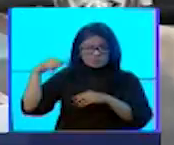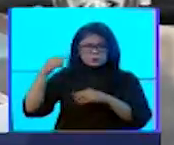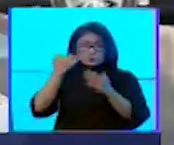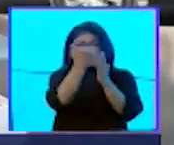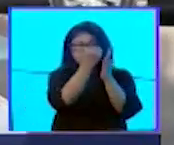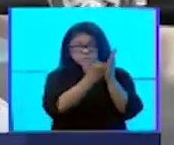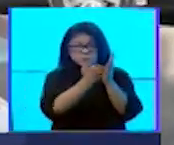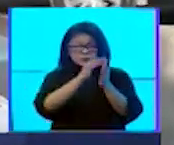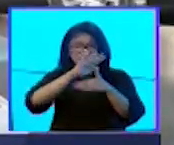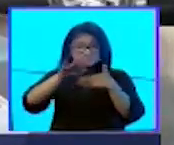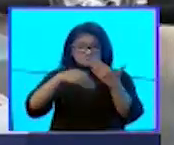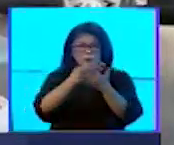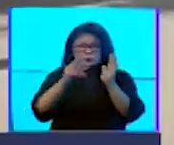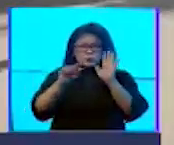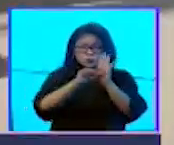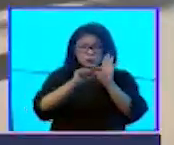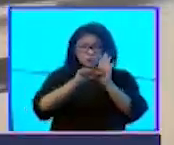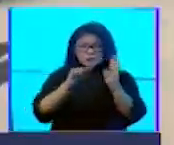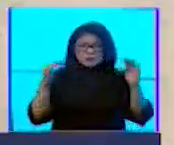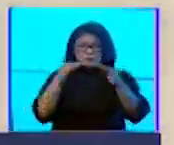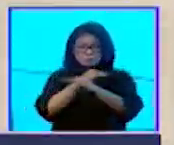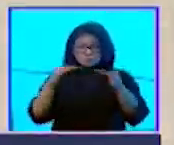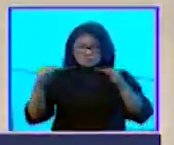di Undang-Undang Lalu Lintas Jalan.